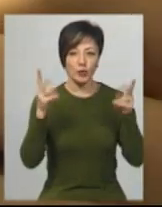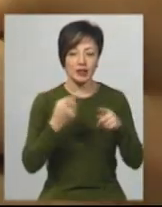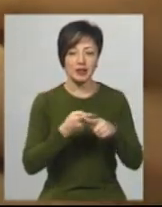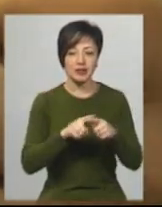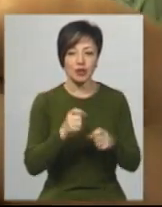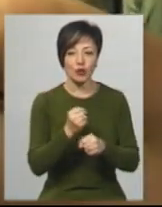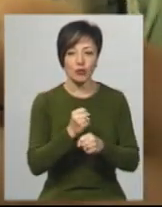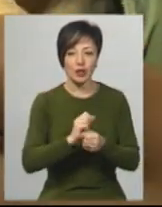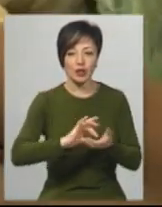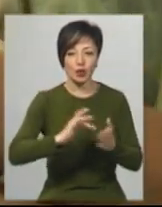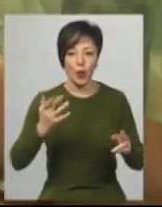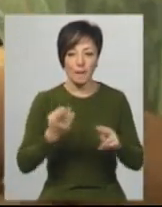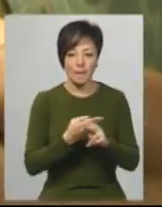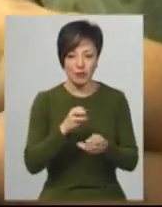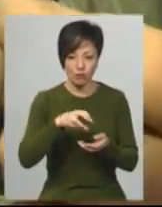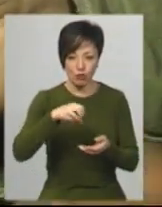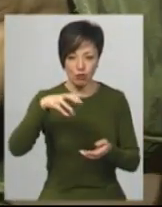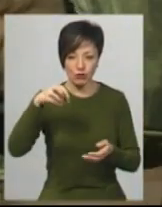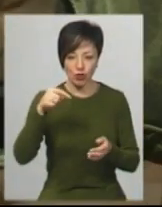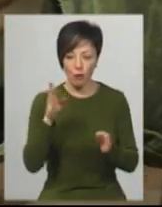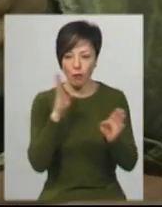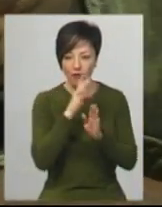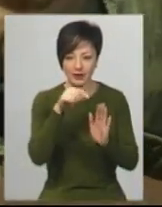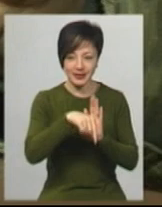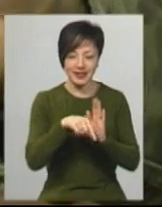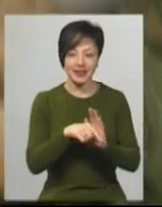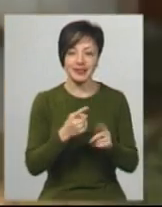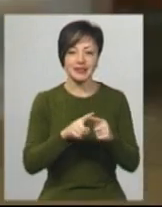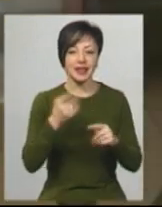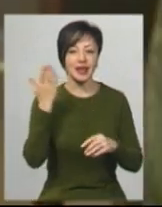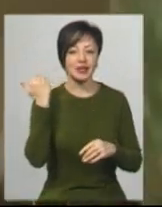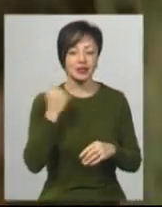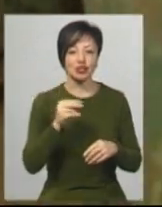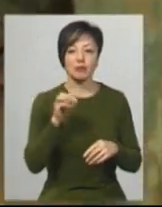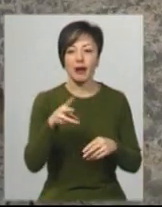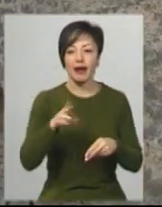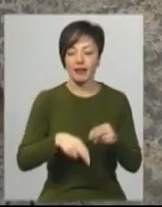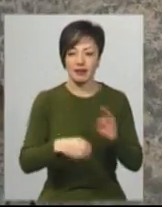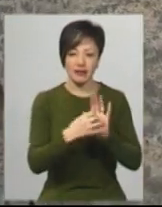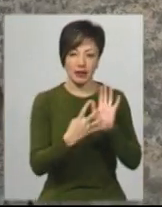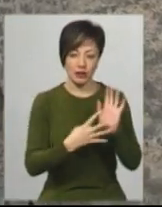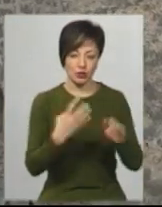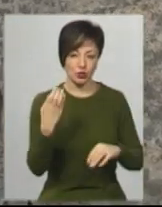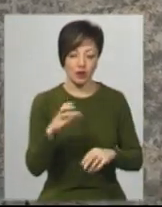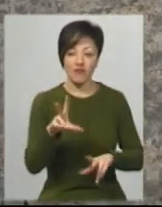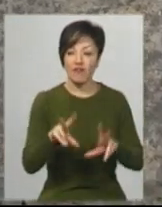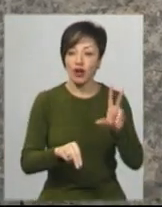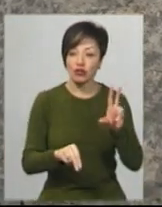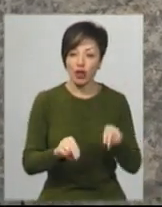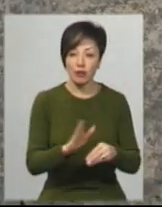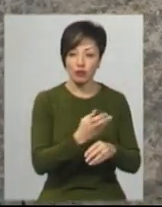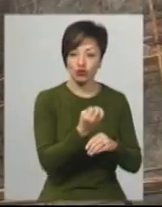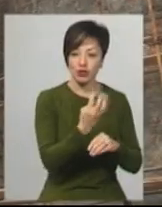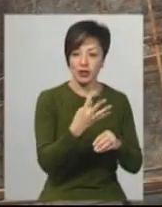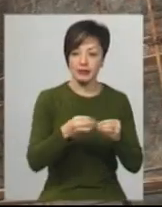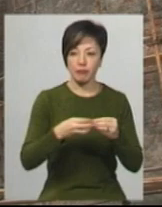робити скло без цих бульбашок, повітря всередині. Тобто це теж знову таки трохи раніше, ніж кінець 19 століття виріб. Археологи вважають, що між 14